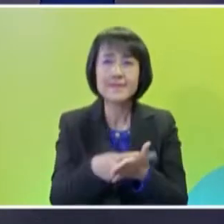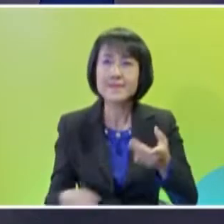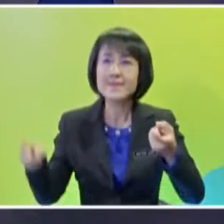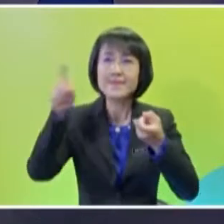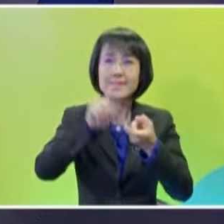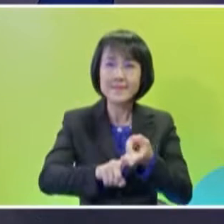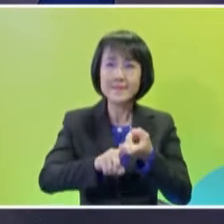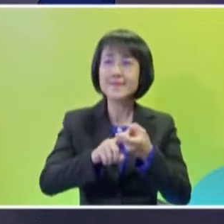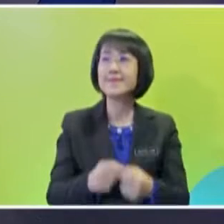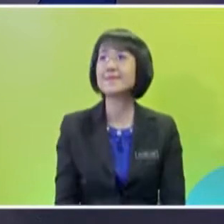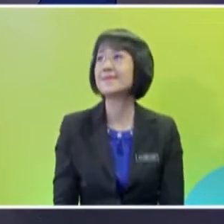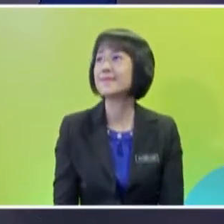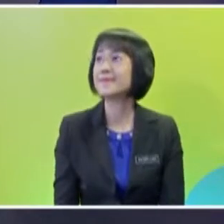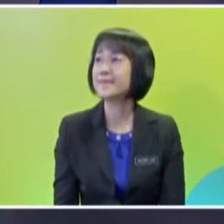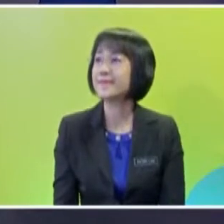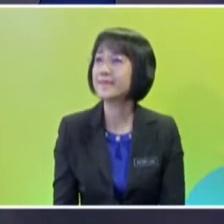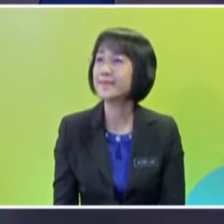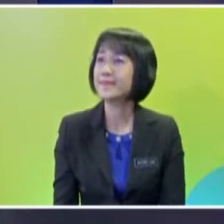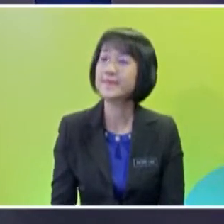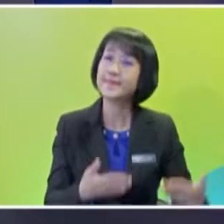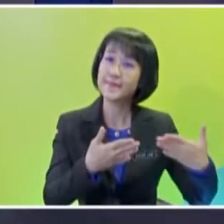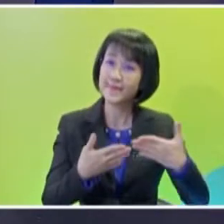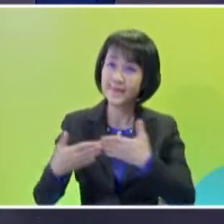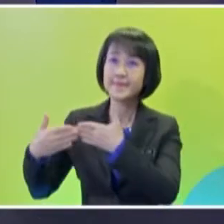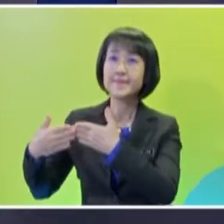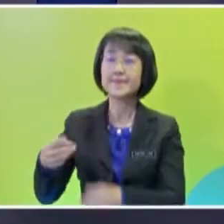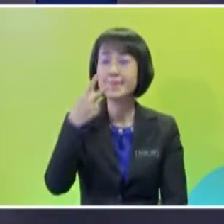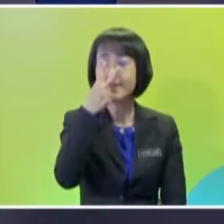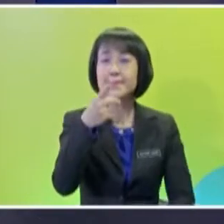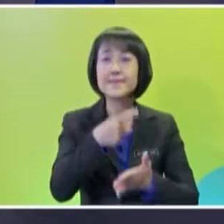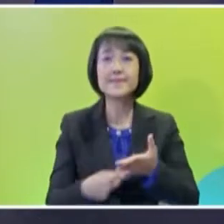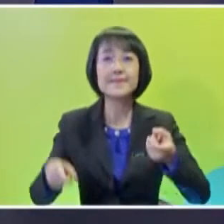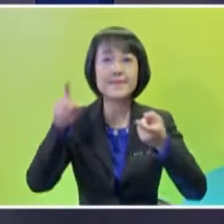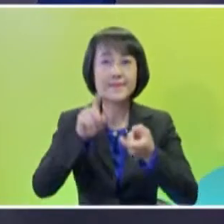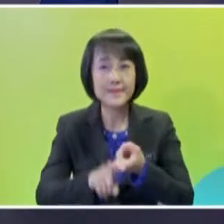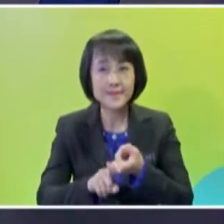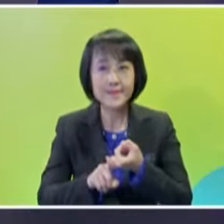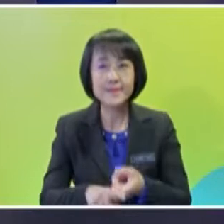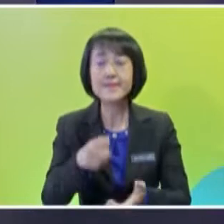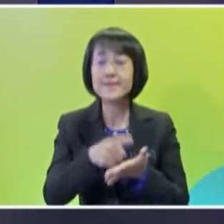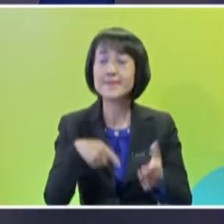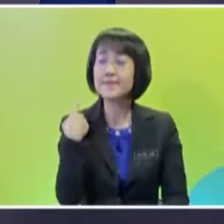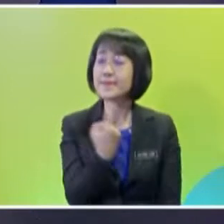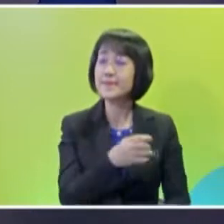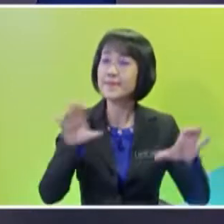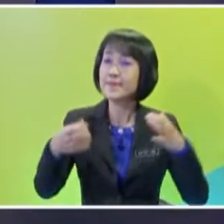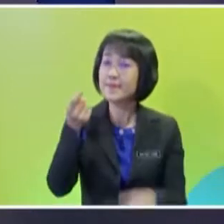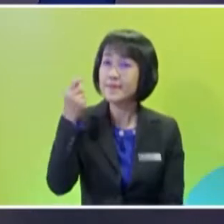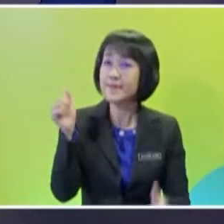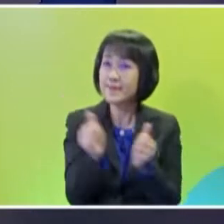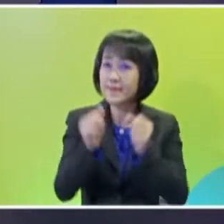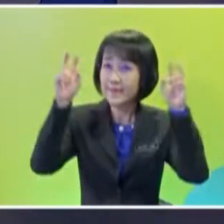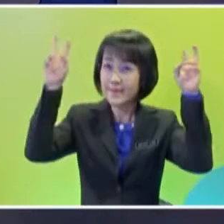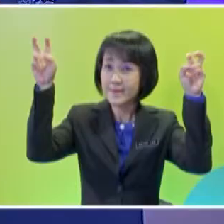Oke kita akan teruskanlah apa yang kita buat tadi dengan tajuk kita pada hari ini